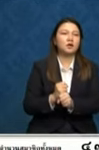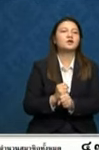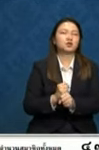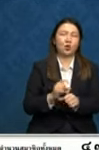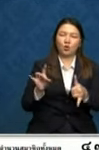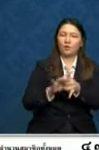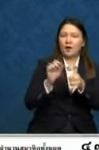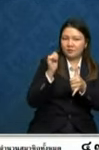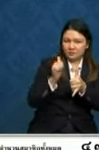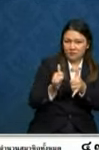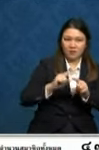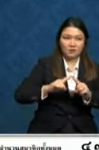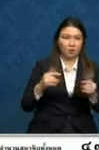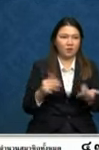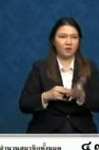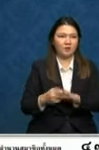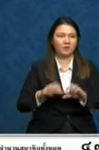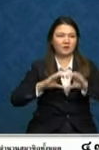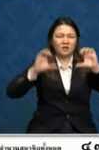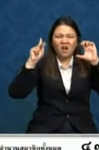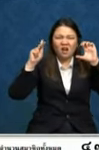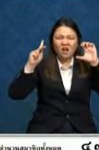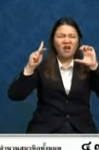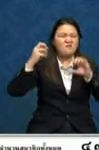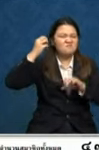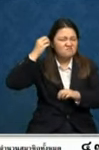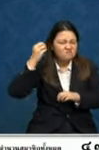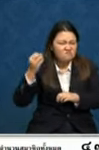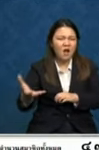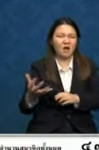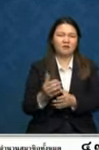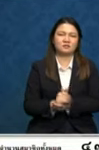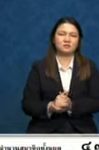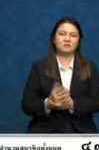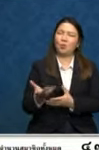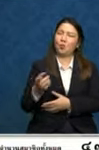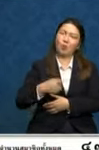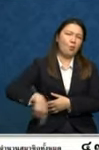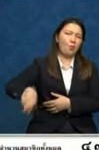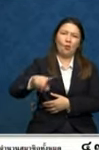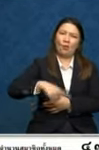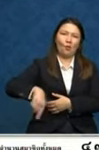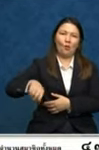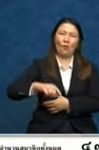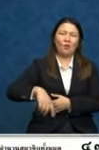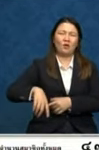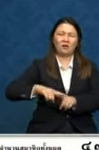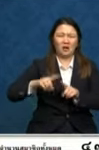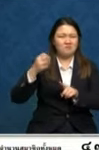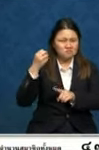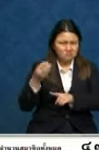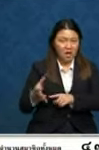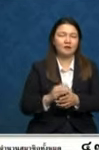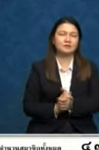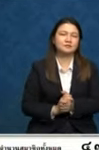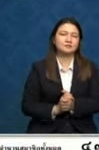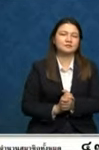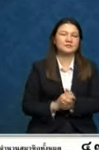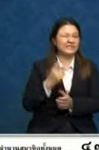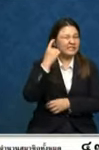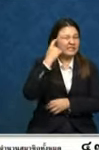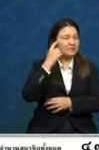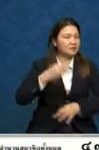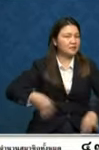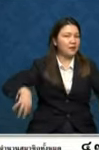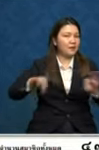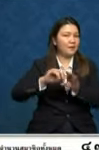มีครับแต่วันนี้เรามีข้าราชการล้นงานนะครับล้นงานผมยืนยันว่าข้าราชการล้นงานเพราะฉะนั้นสำคัญที่สุด